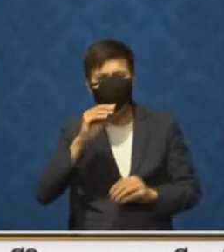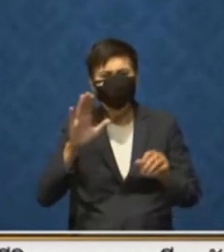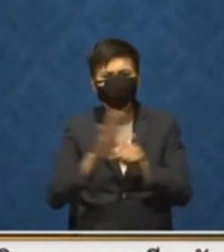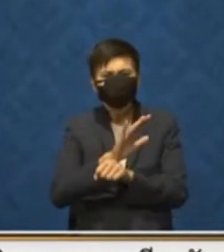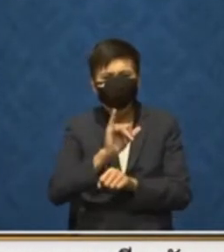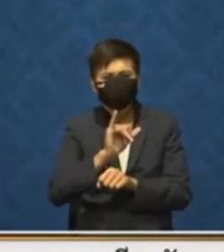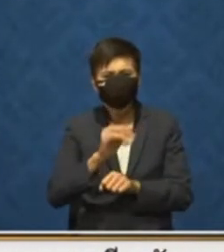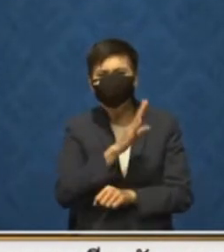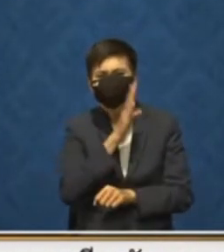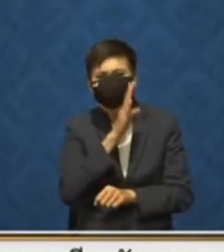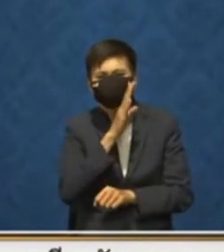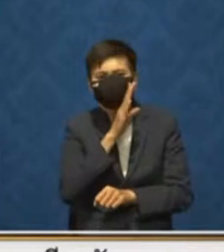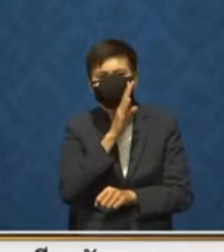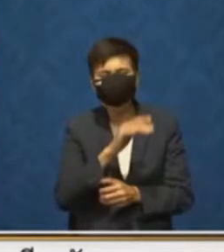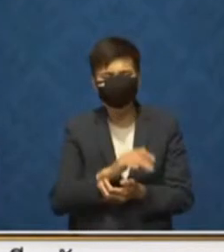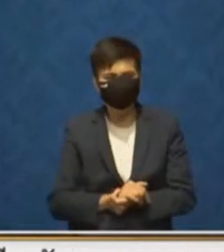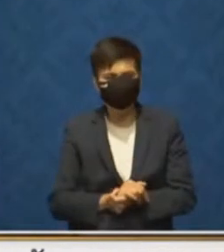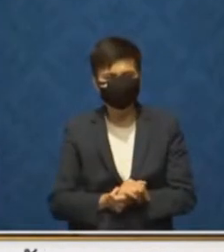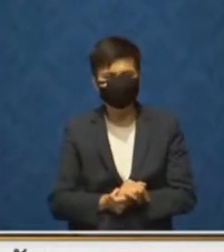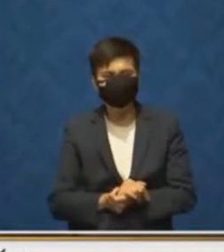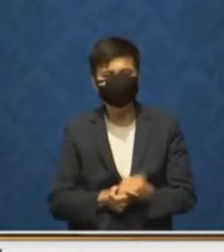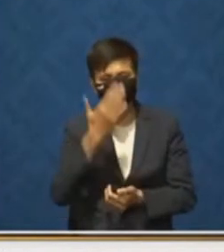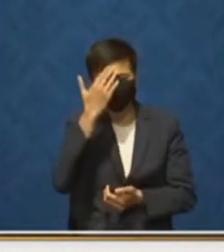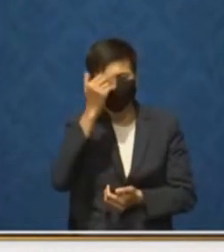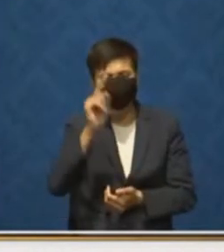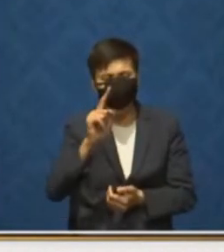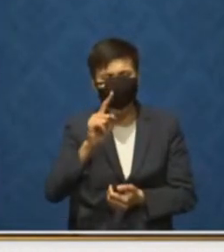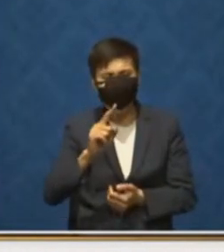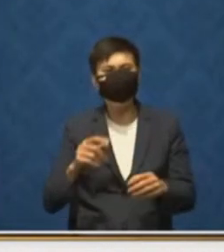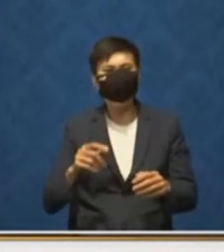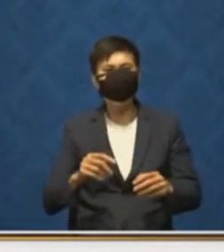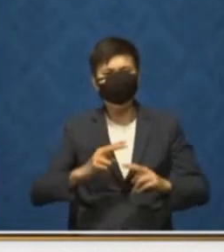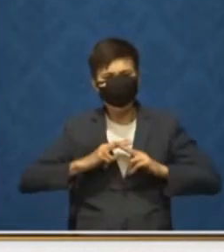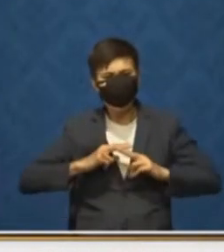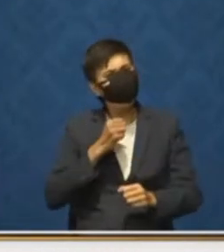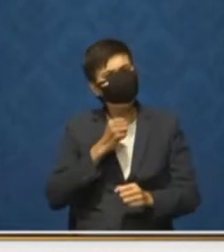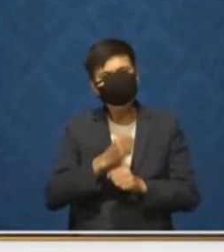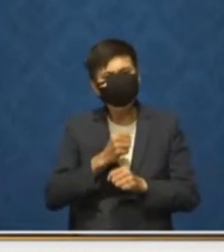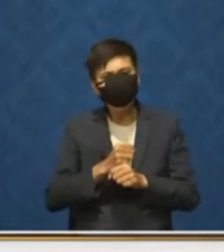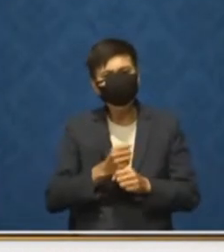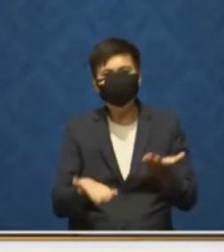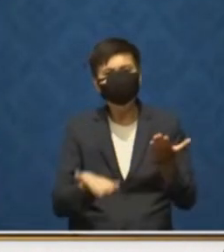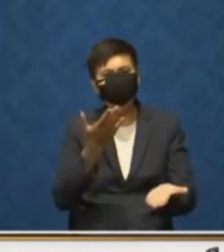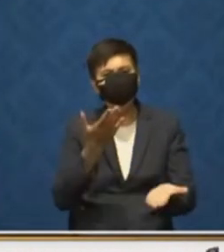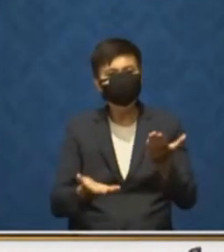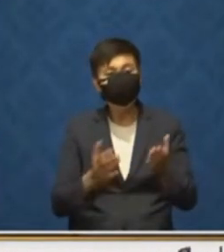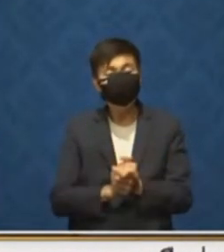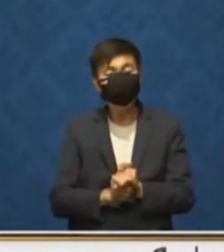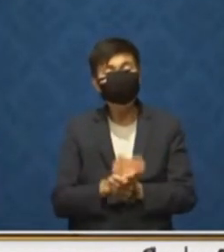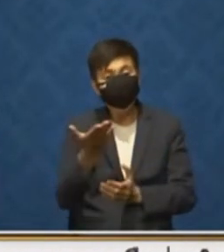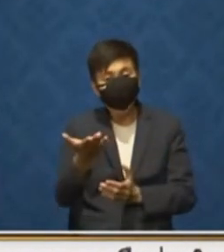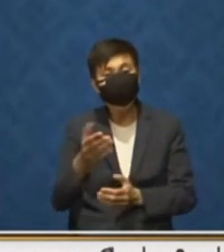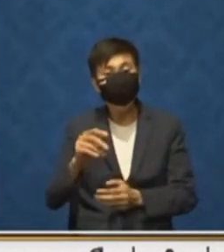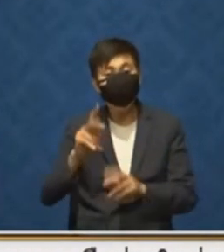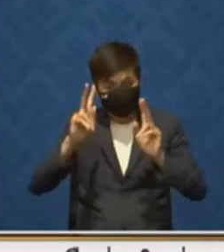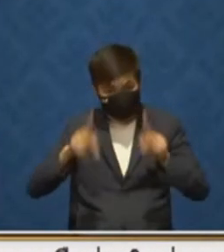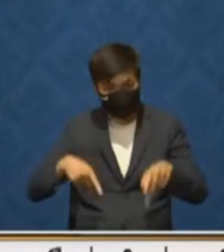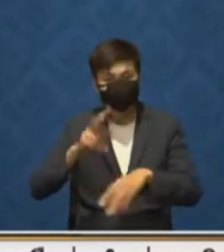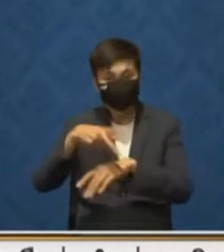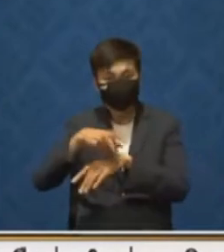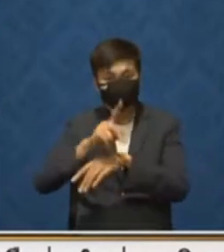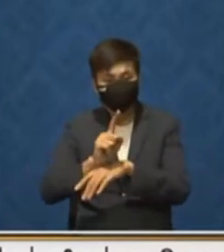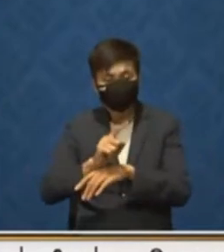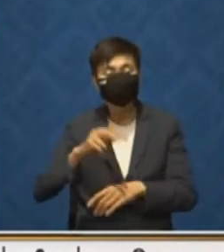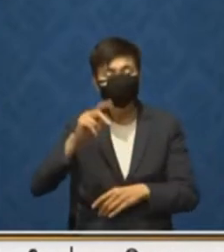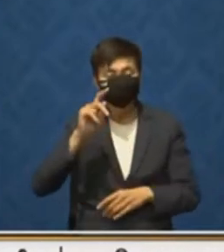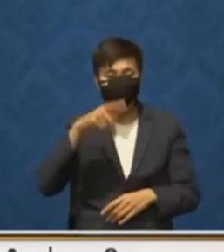โกหกต่อสภาก็คือท่านบอกว่าเอกชนเค้าจะทำอะไรก็ได้ไม่ต้องขอท่านเคยเป็นและเคยเป็นประธานปตทจะซื้อหุ้นซื้อ